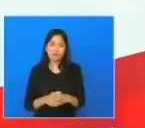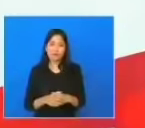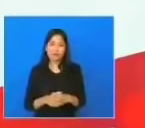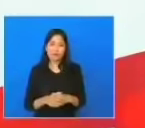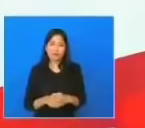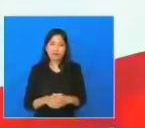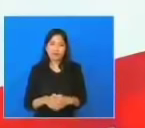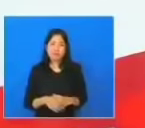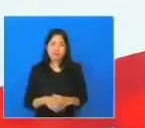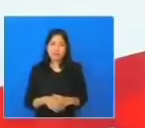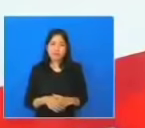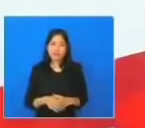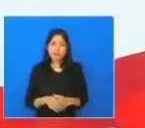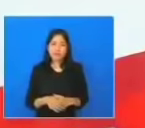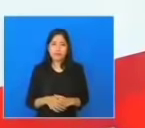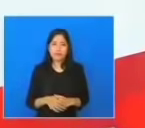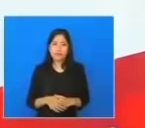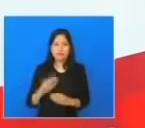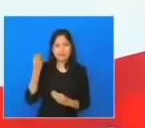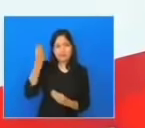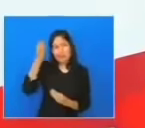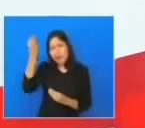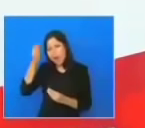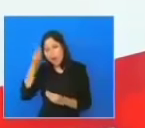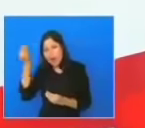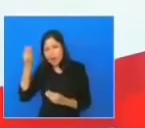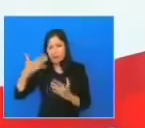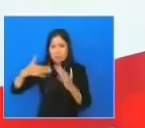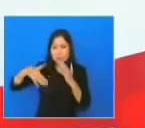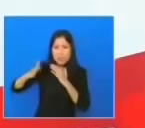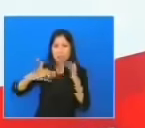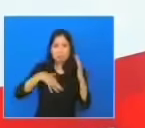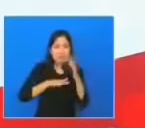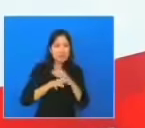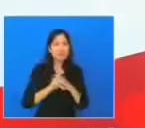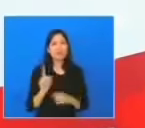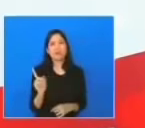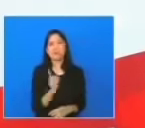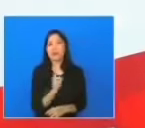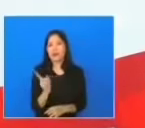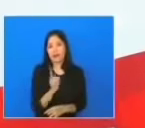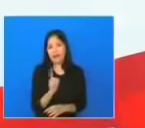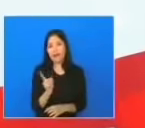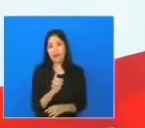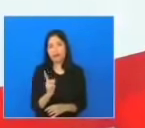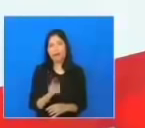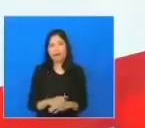tidak melakukan perjalanan kemanapun pada periode saat sekarang ini.